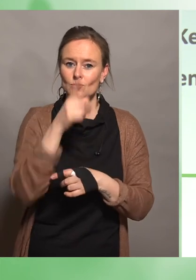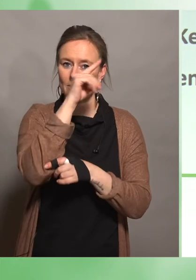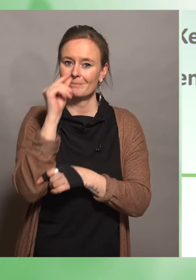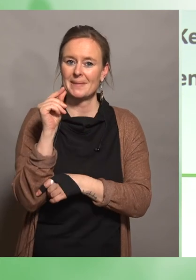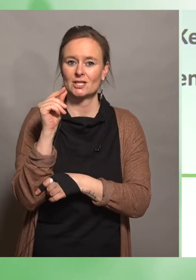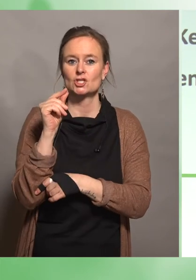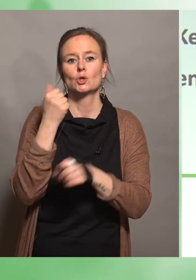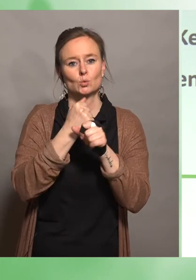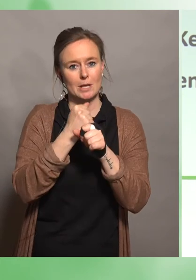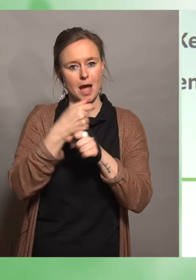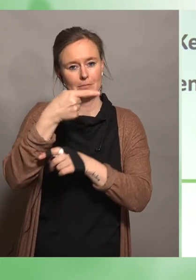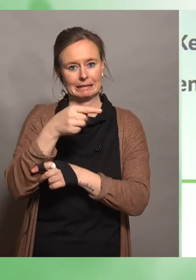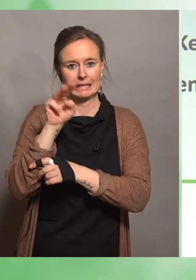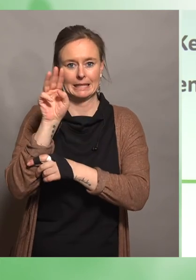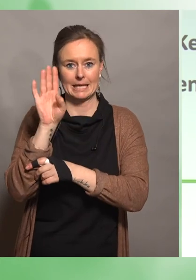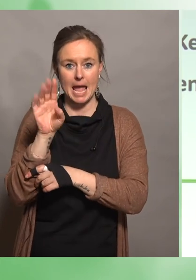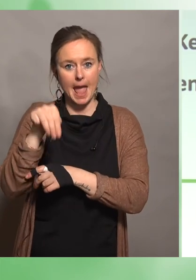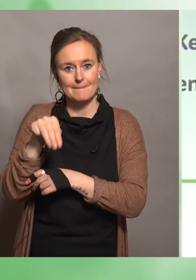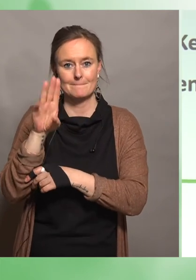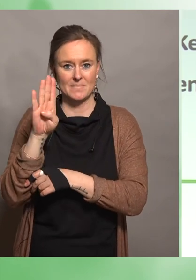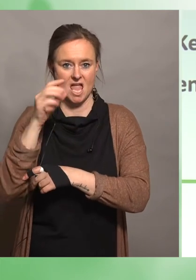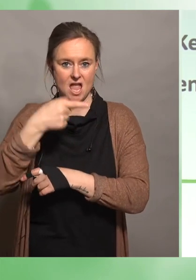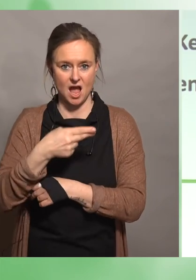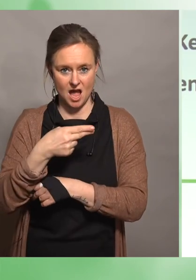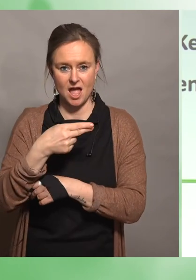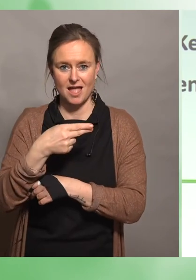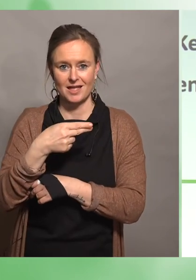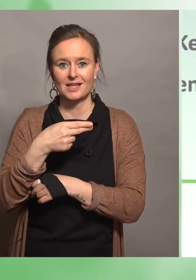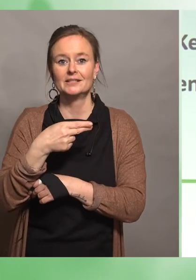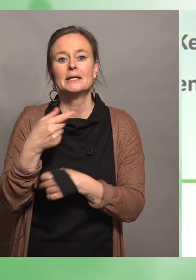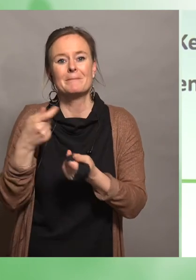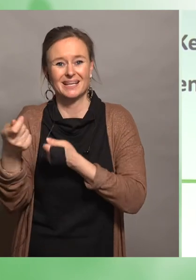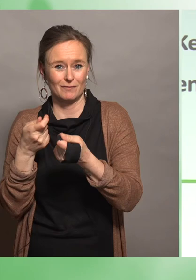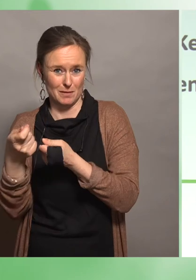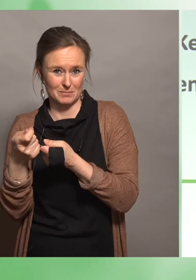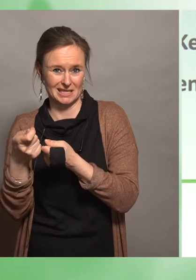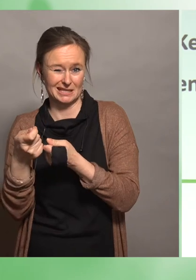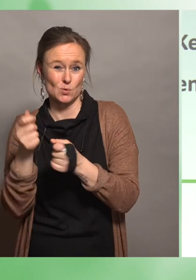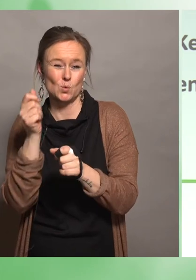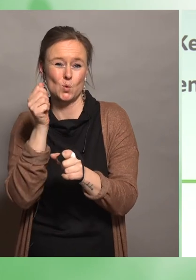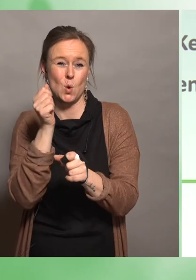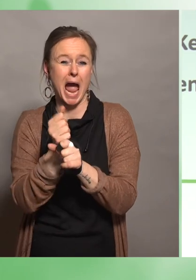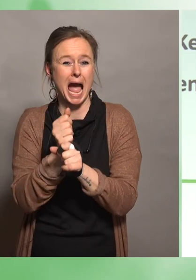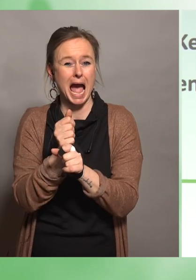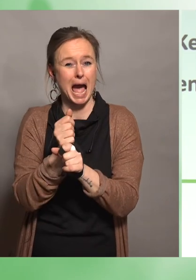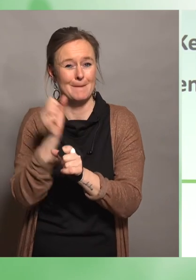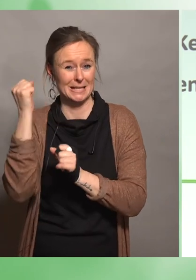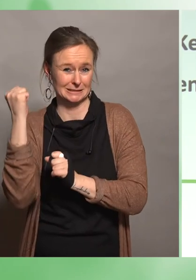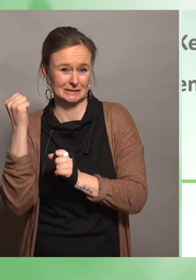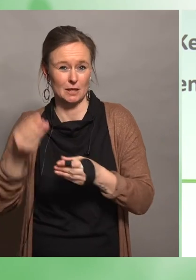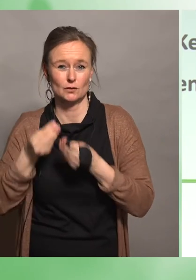GmbH ist bei der Vermittlung, bei der Arbeitskräfteüberlassung, glaube ich, unglaublich